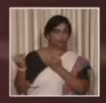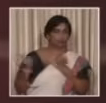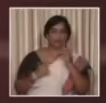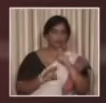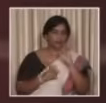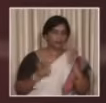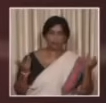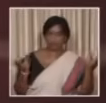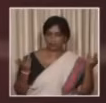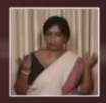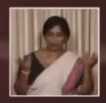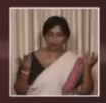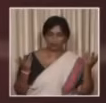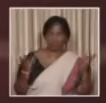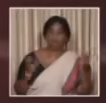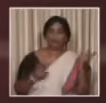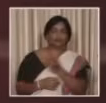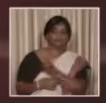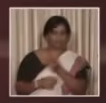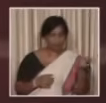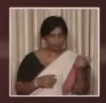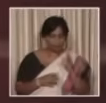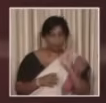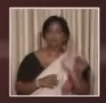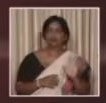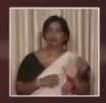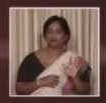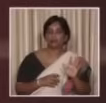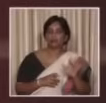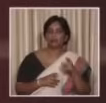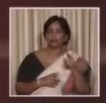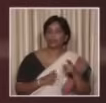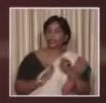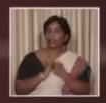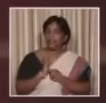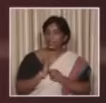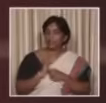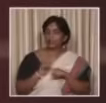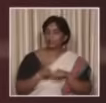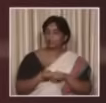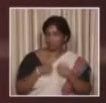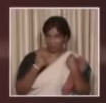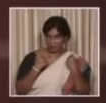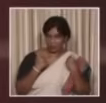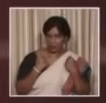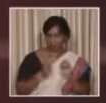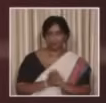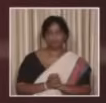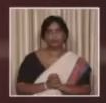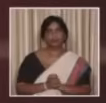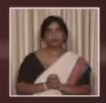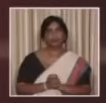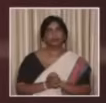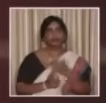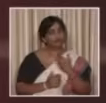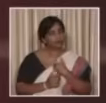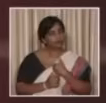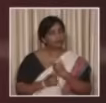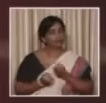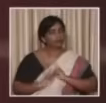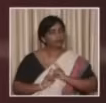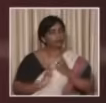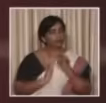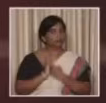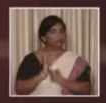බෑ. දෙපැත්තෙම ඉන්නවා ඒ රීතිය අනුගමනය නොකරන අය. එතකොට අපේ ස්ථාවර